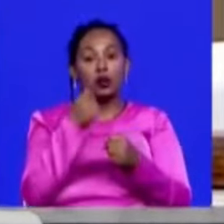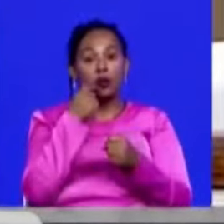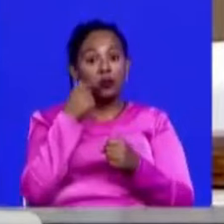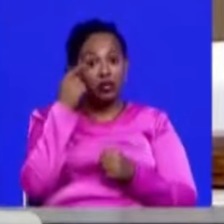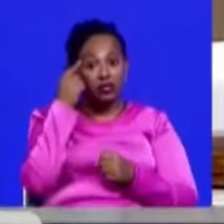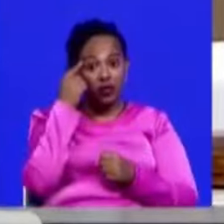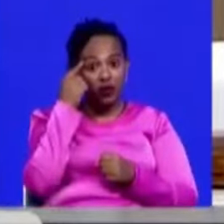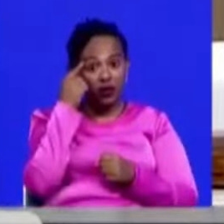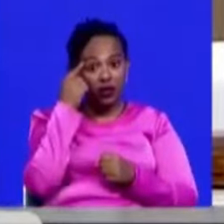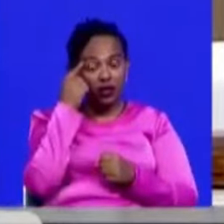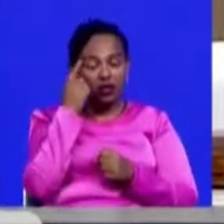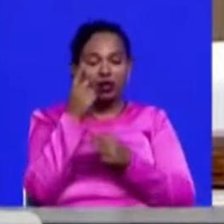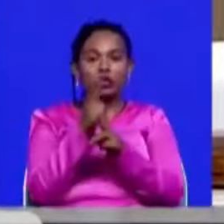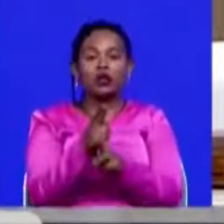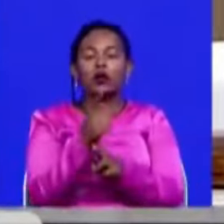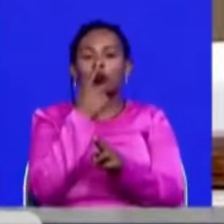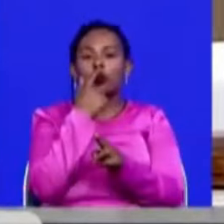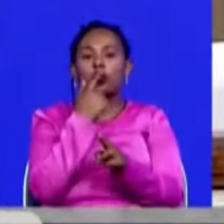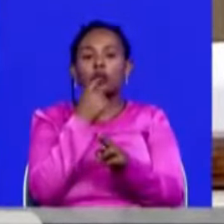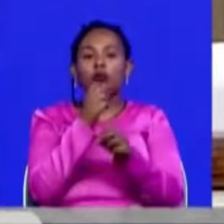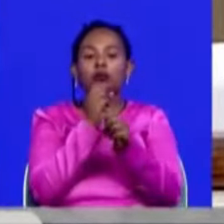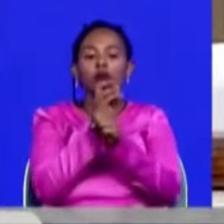እሳቤ የተከበረው ምክር ቤት